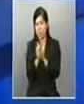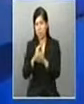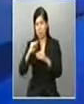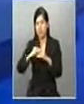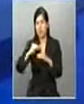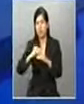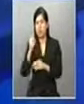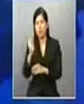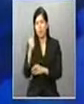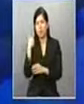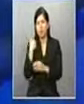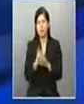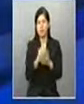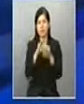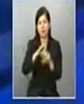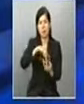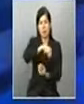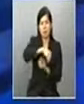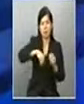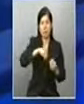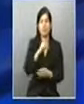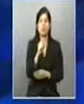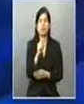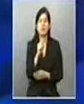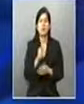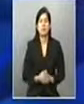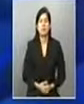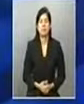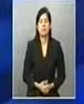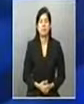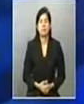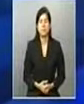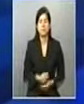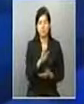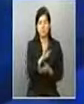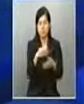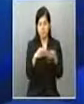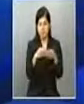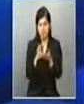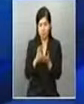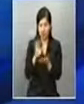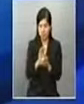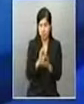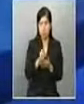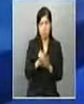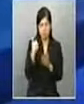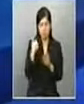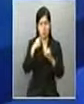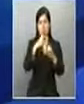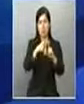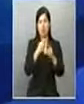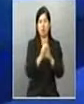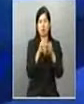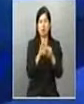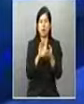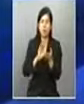องเชิงบวกเกี่ยวกับทิศทางของเศรษฐกิจในขณะที่อินเวสเตอร์นะคะทางด้านของนักลงทุนนั้นก็มีมุมมองเชิงบวกมากยิ่งขึ้นเกี่ยวกับการลงทุ